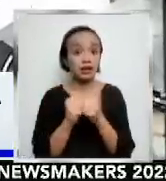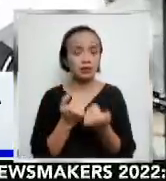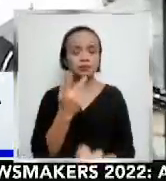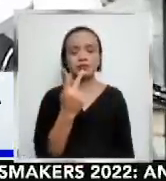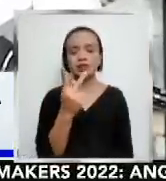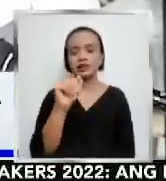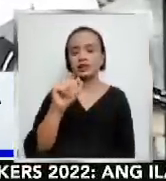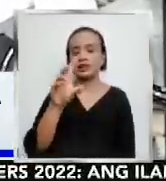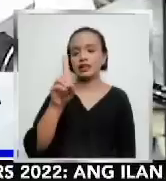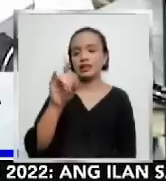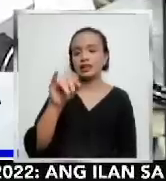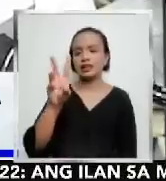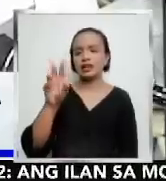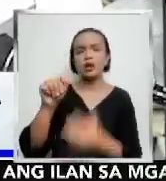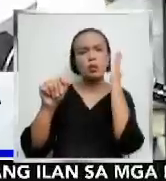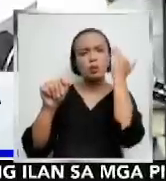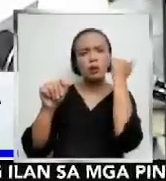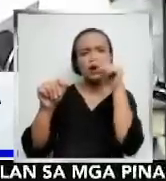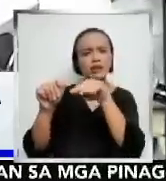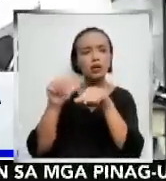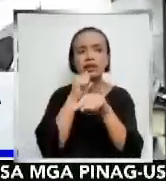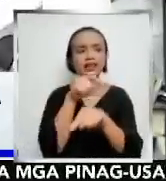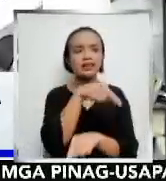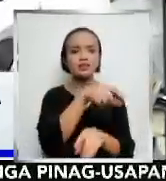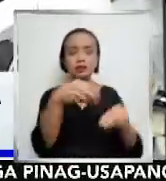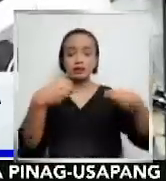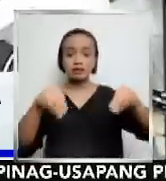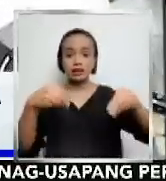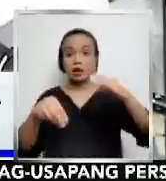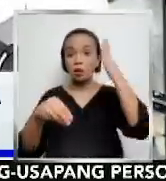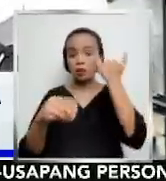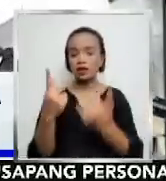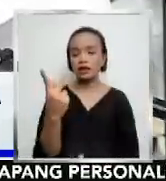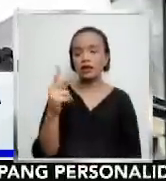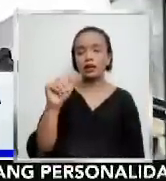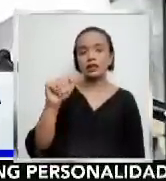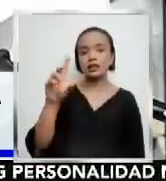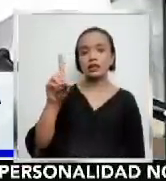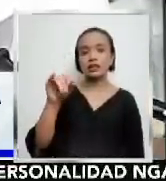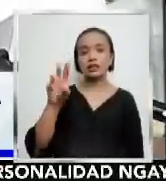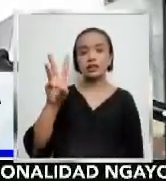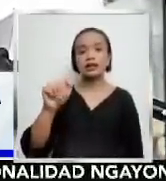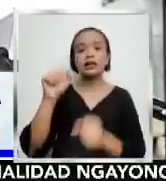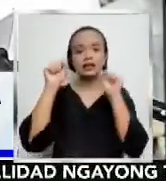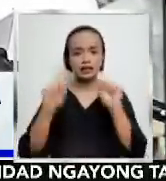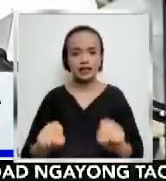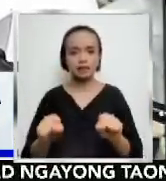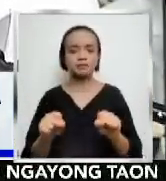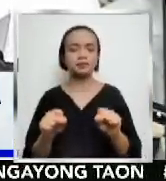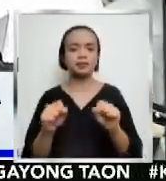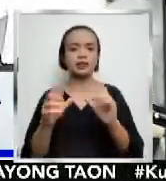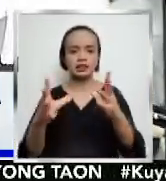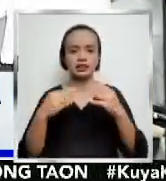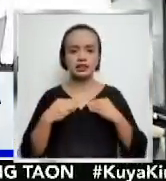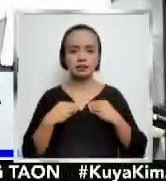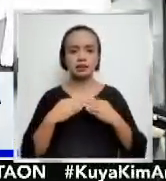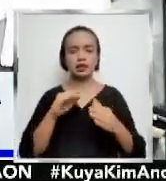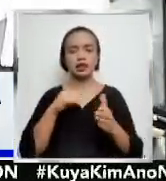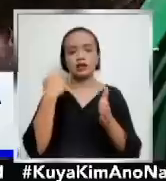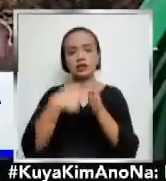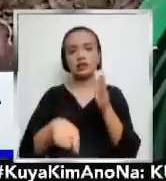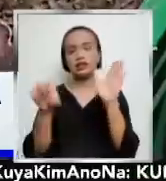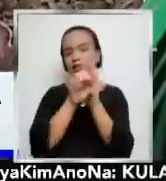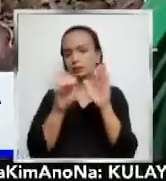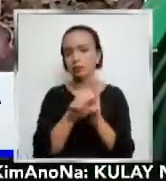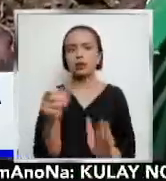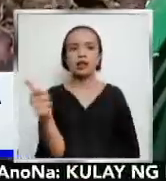the Kadiwa at hindi po sa palengke? Kasi ang Kadiwa po ay kaya natin i-absorb yung ibang mga cost like transportation.